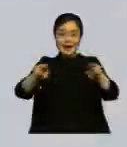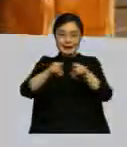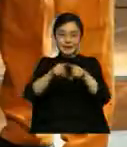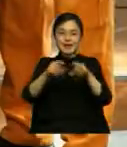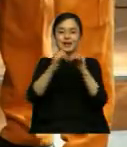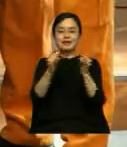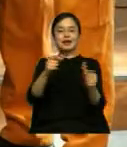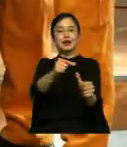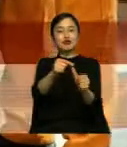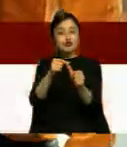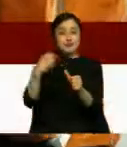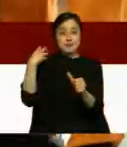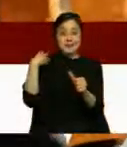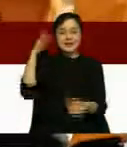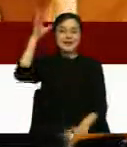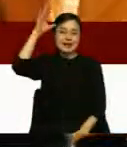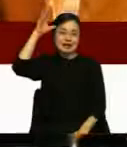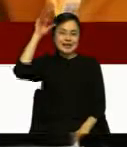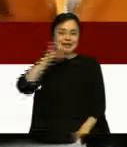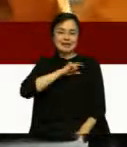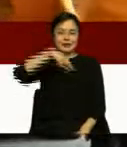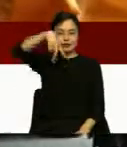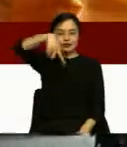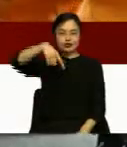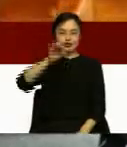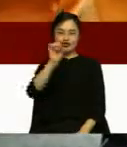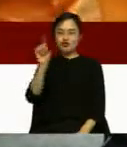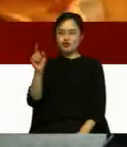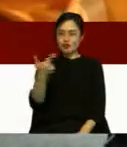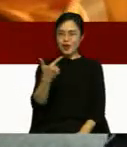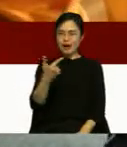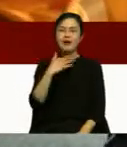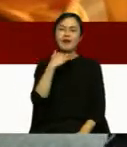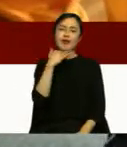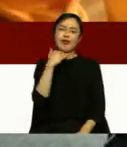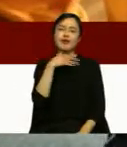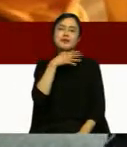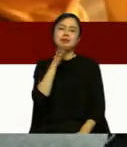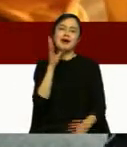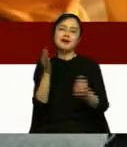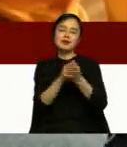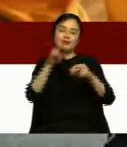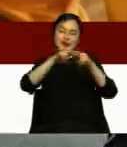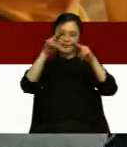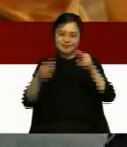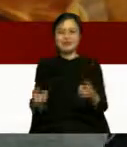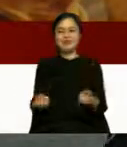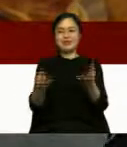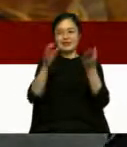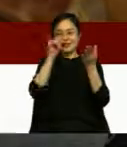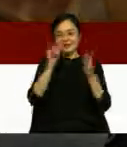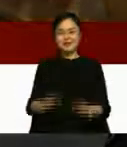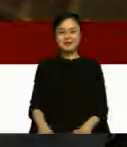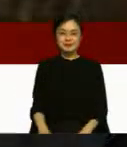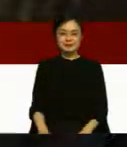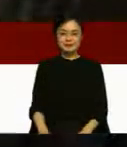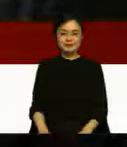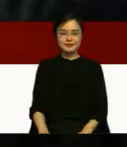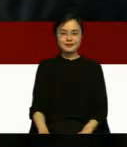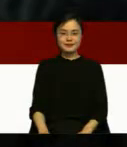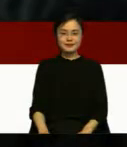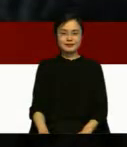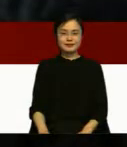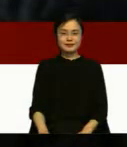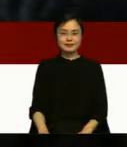열었습니다 이날 은 표식은 수완이 의 재난현장 활약상을 담은 영상 상영을 시작으로